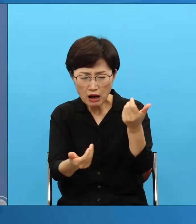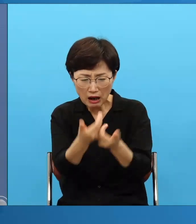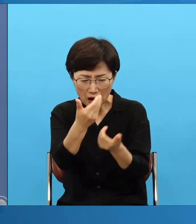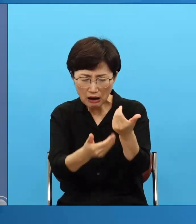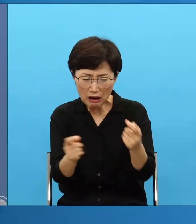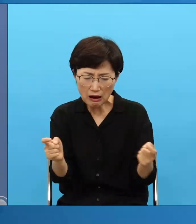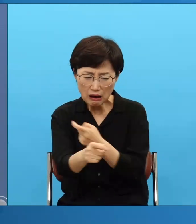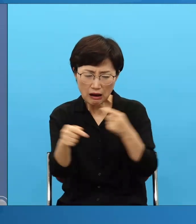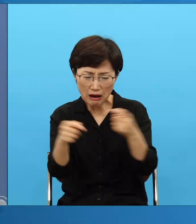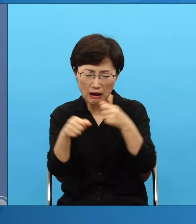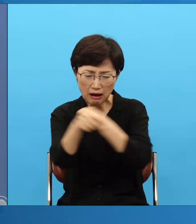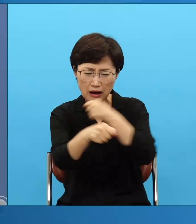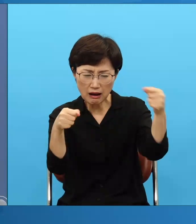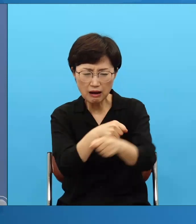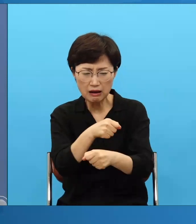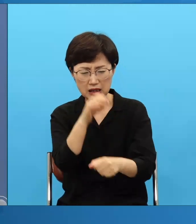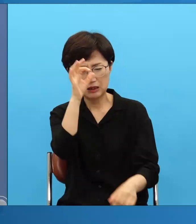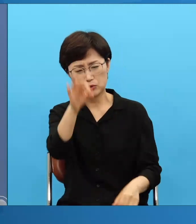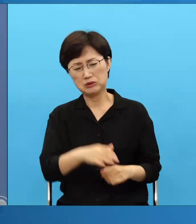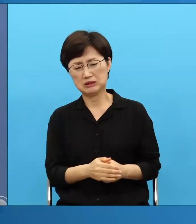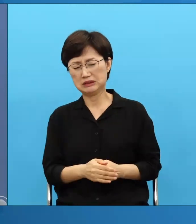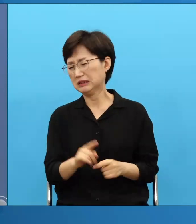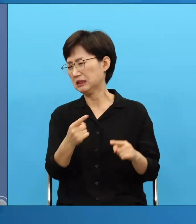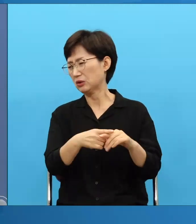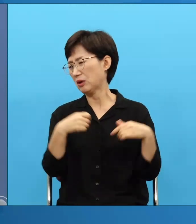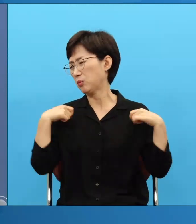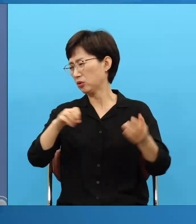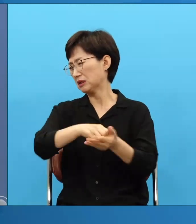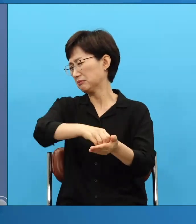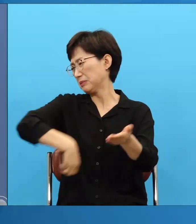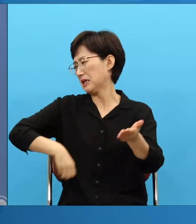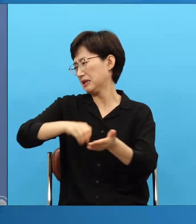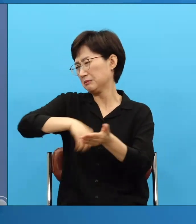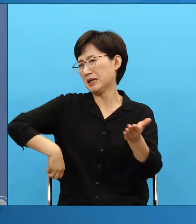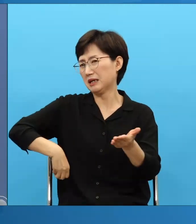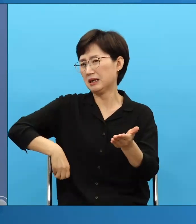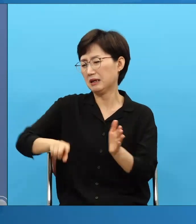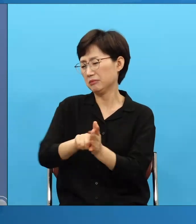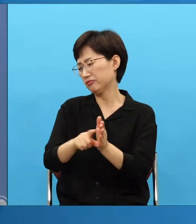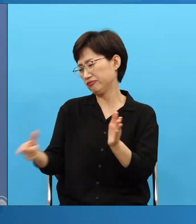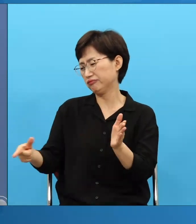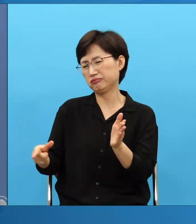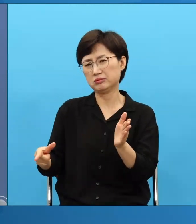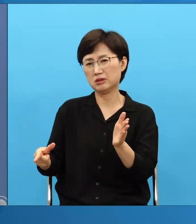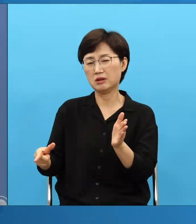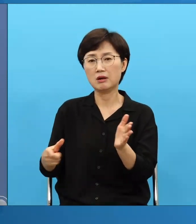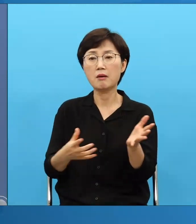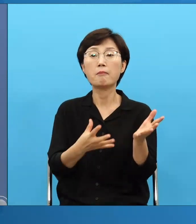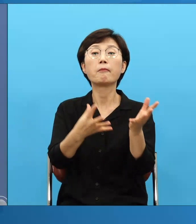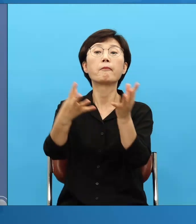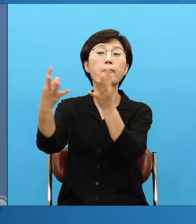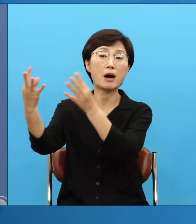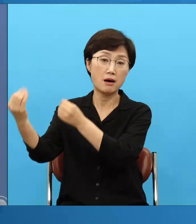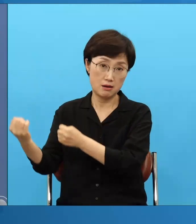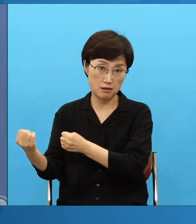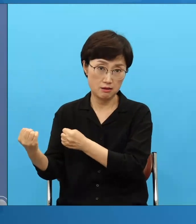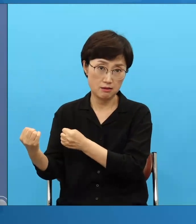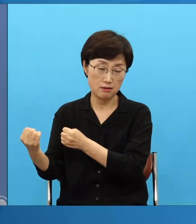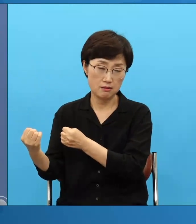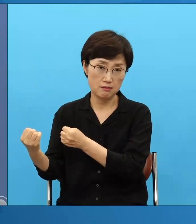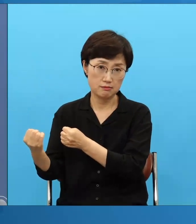막 시험 들고 이렇게 하죠. There are many people who fall into trials and see dividing inside a division inside of the churches and they leave the